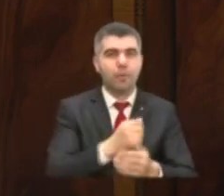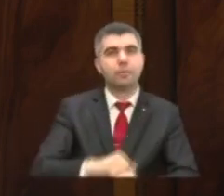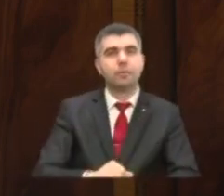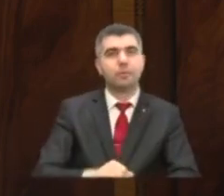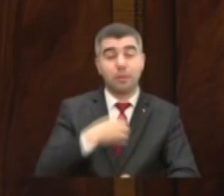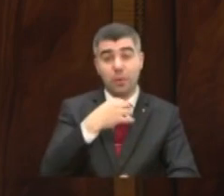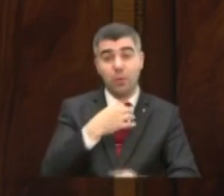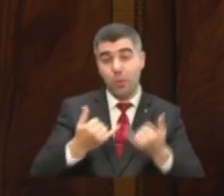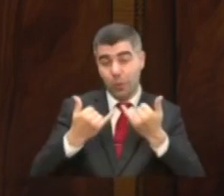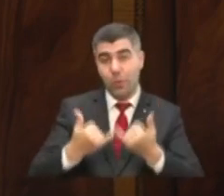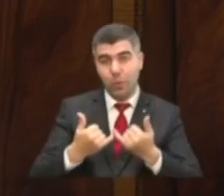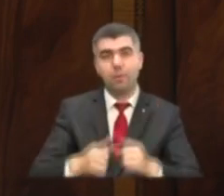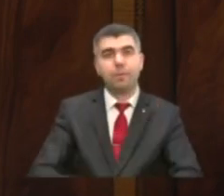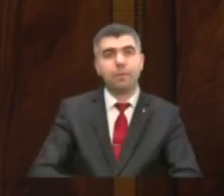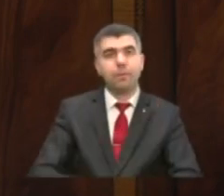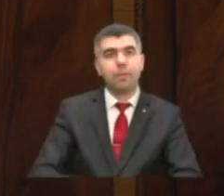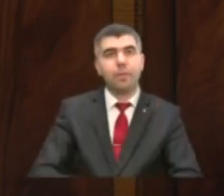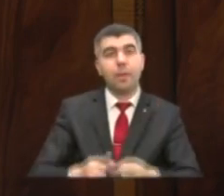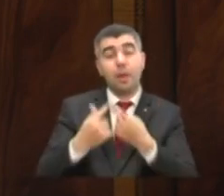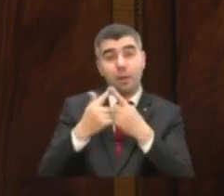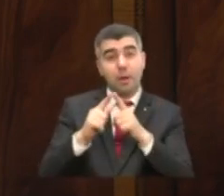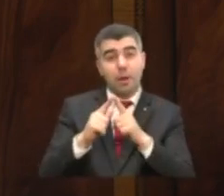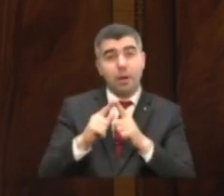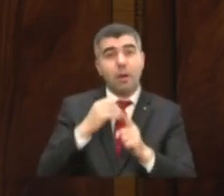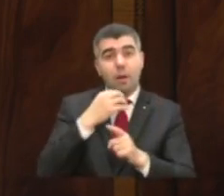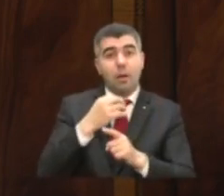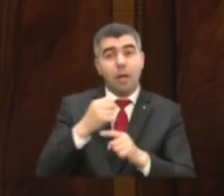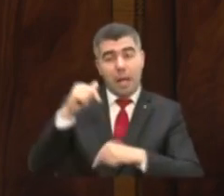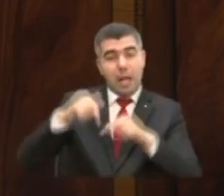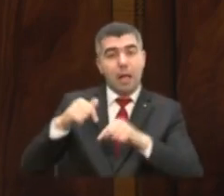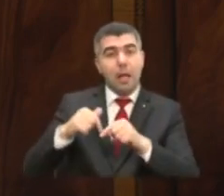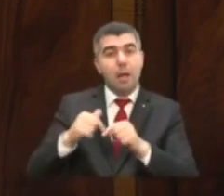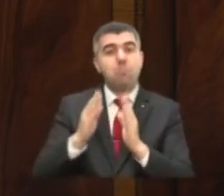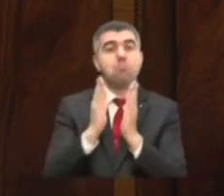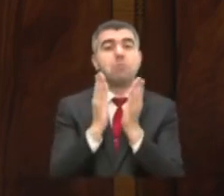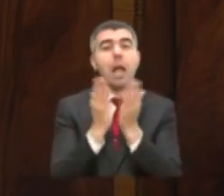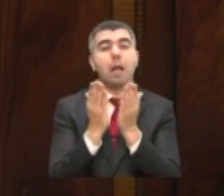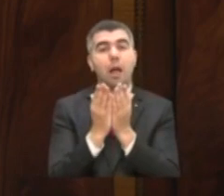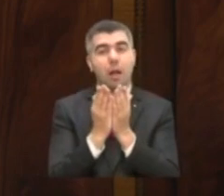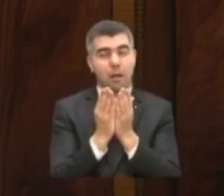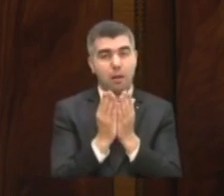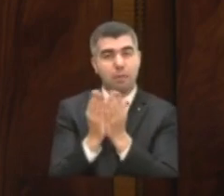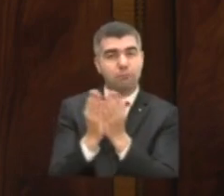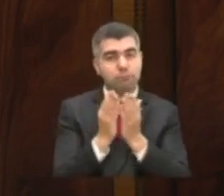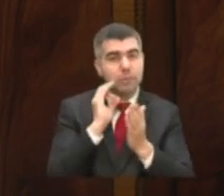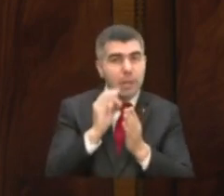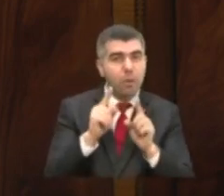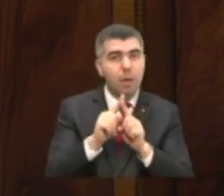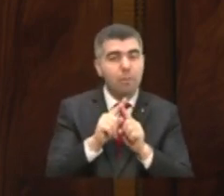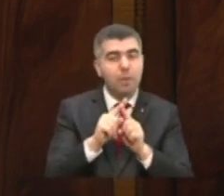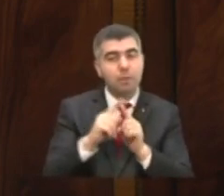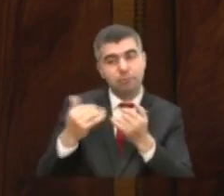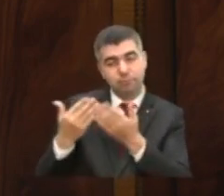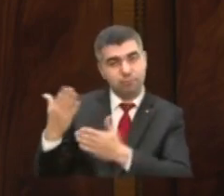اليوم لازلنا نجد مدارس منذ البرنامج الذي كان يدعى البرنامج الاستعجالي إلى